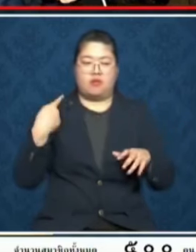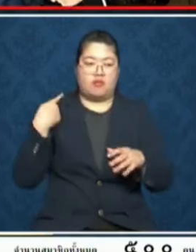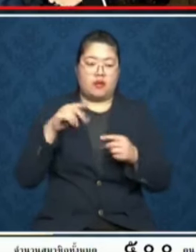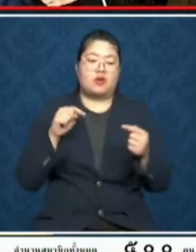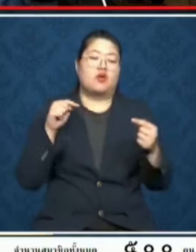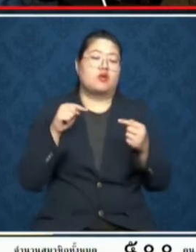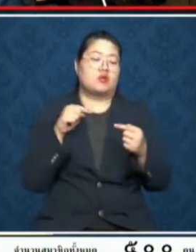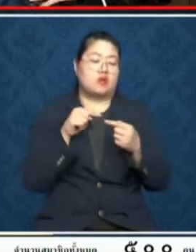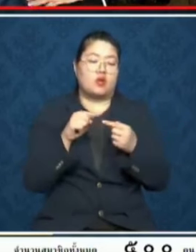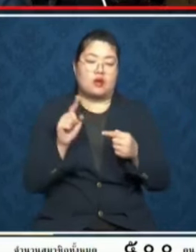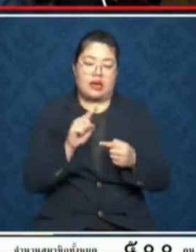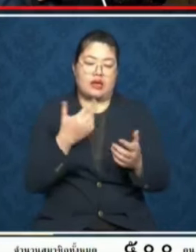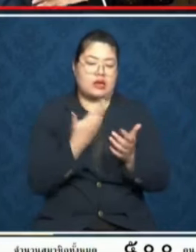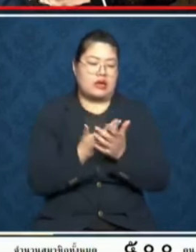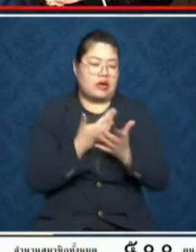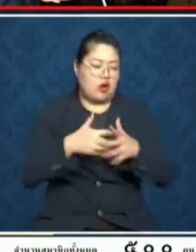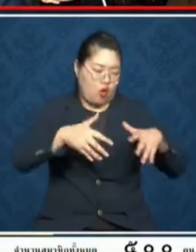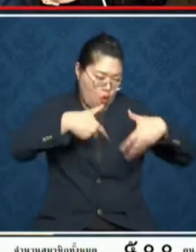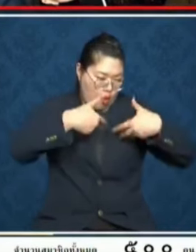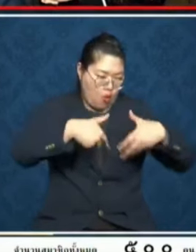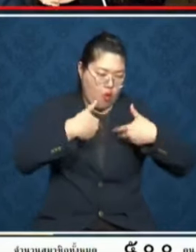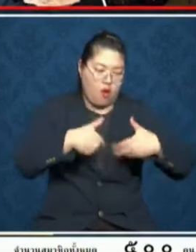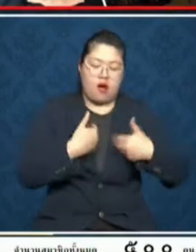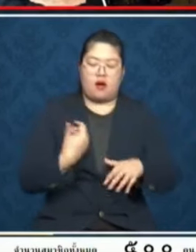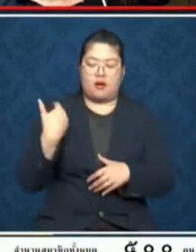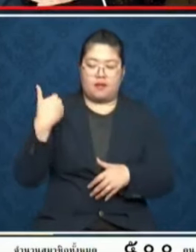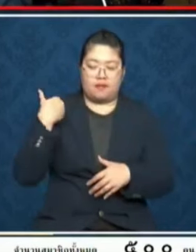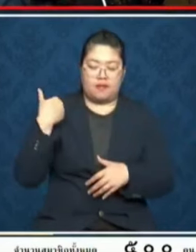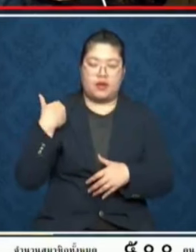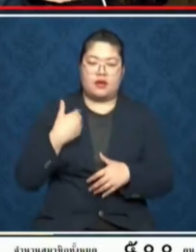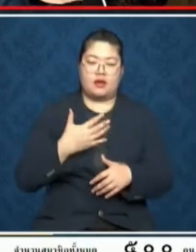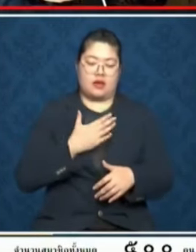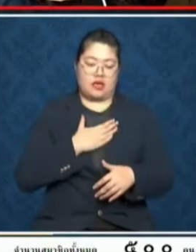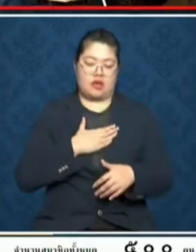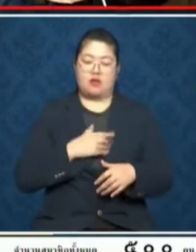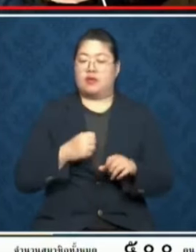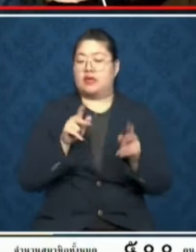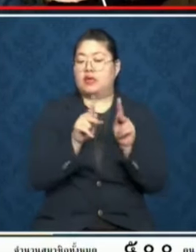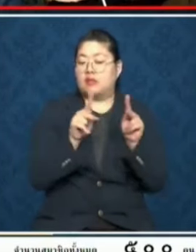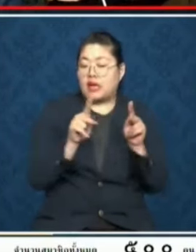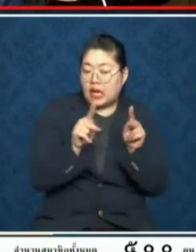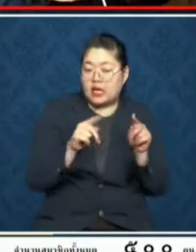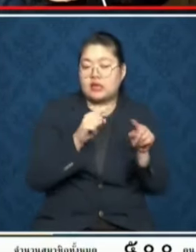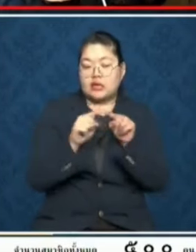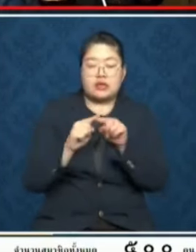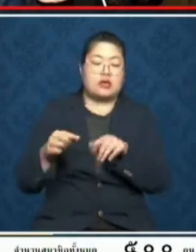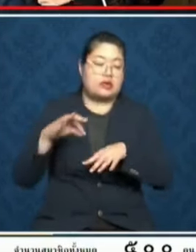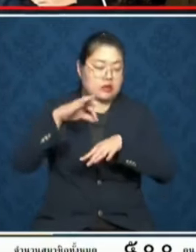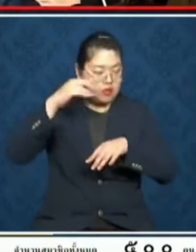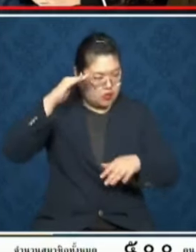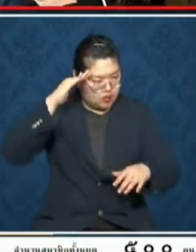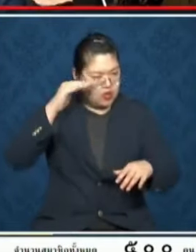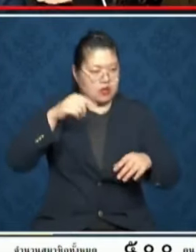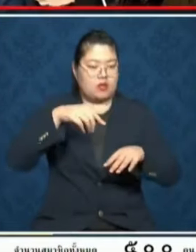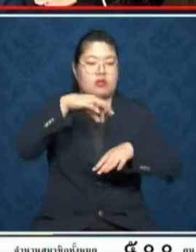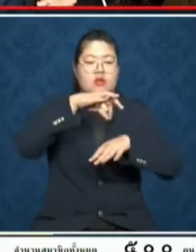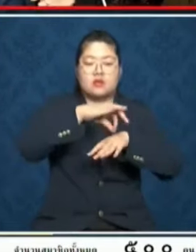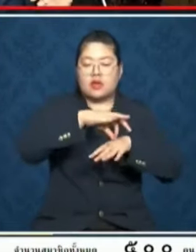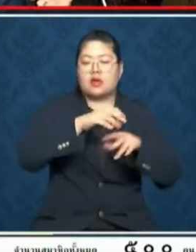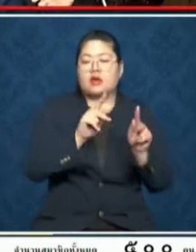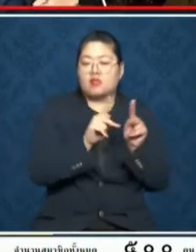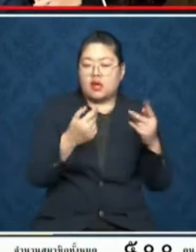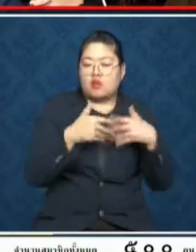อบแทนมีรายได้จากรัฐวิสาหกิจทุกแห่งที่ตัวเองนะคะเข้าไปนั่งเป็นกรรมการด้วยแล้วนายทหารบางร